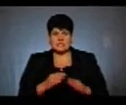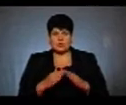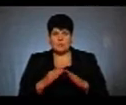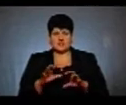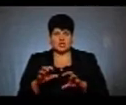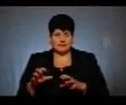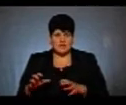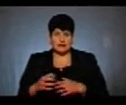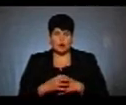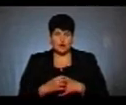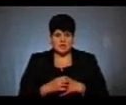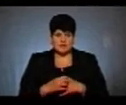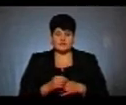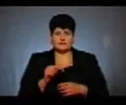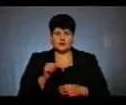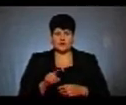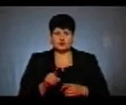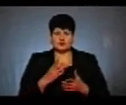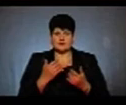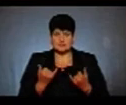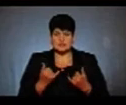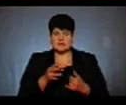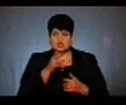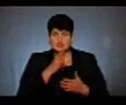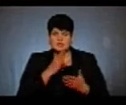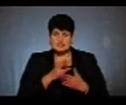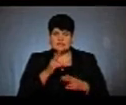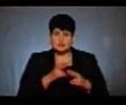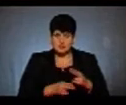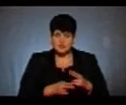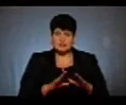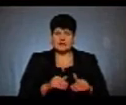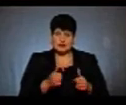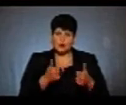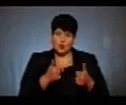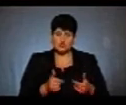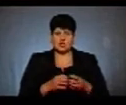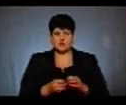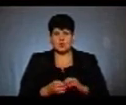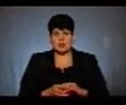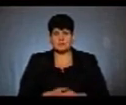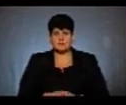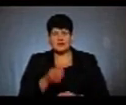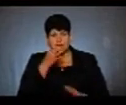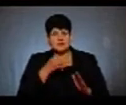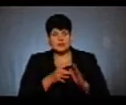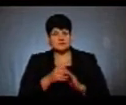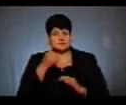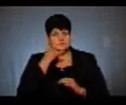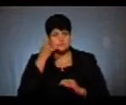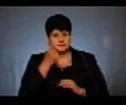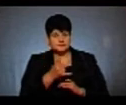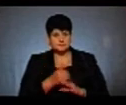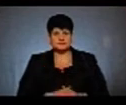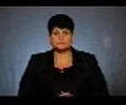і котів, чи тушою зараз в даний час завершена в області, дає хороший результат. Мені підказують, до нас телефонує